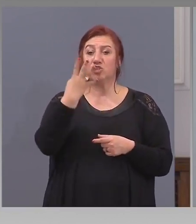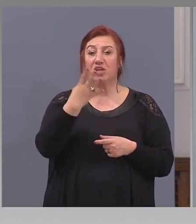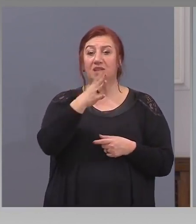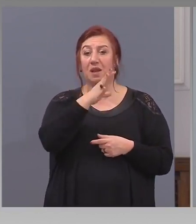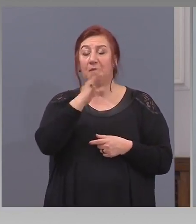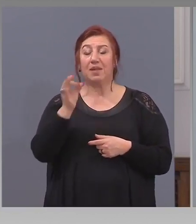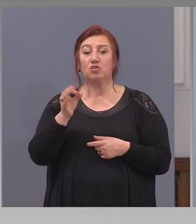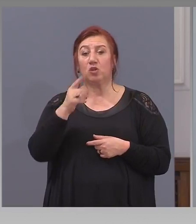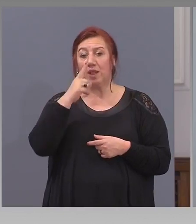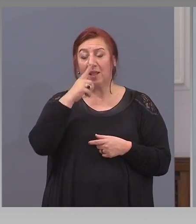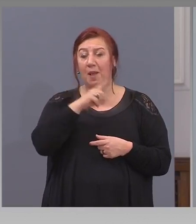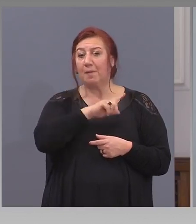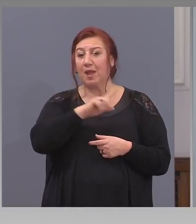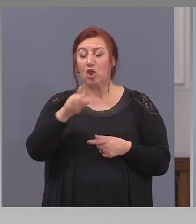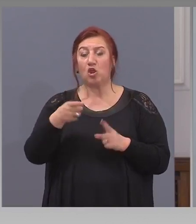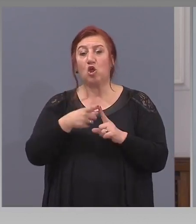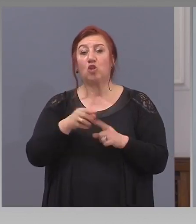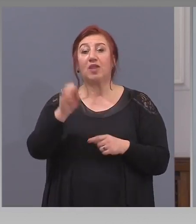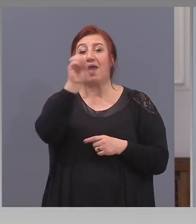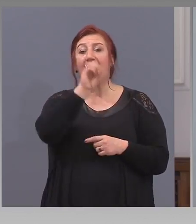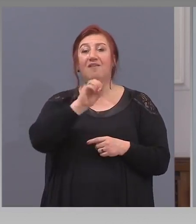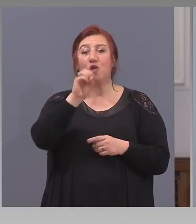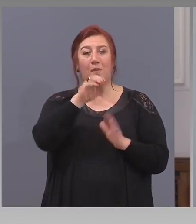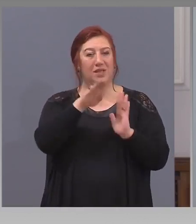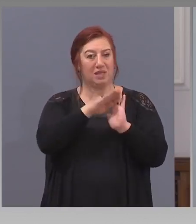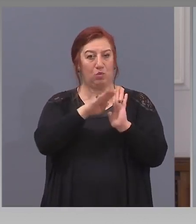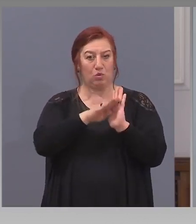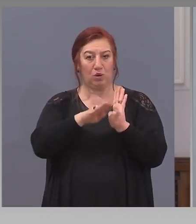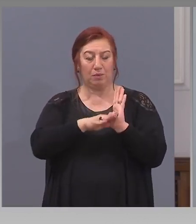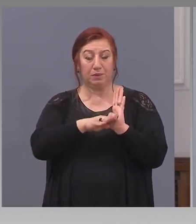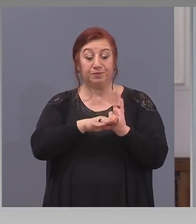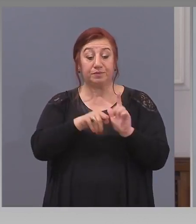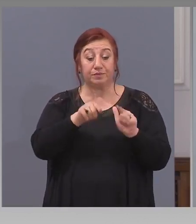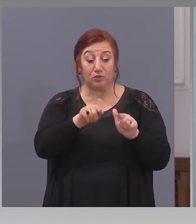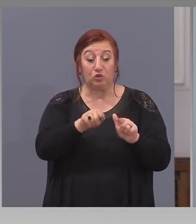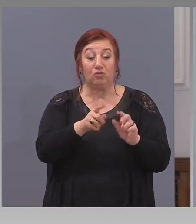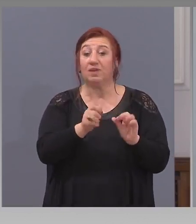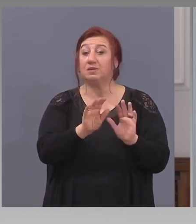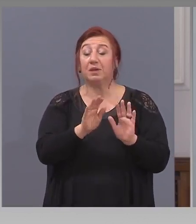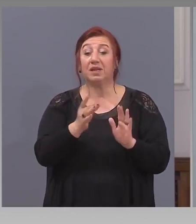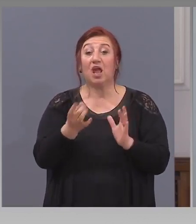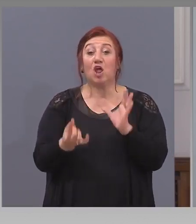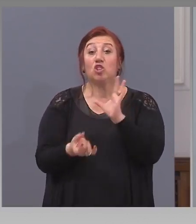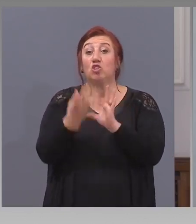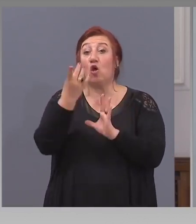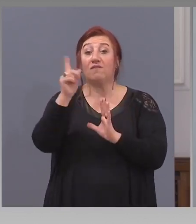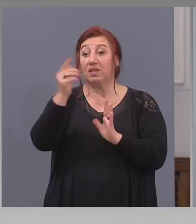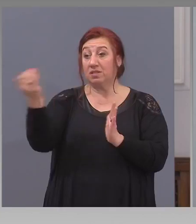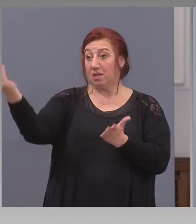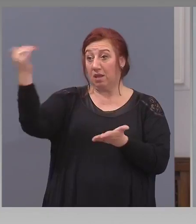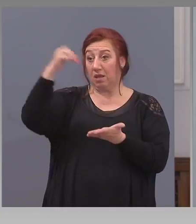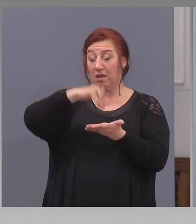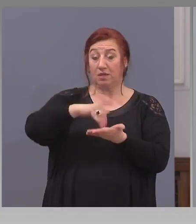от европейските програми. Ма то са от тези пари. Те не идват нови. Един път не идват нови.